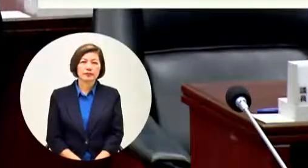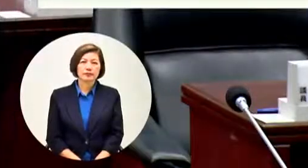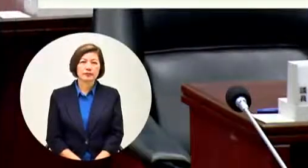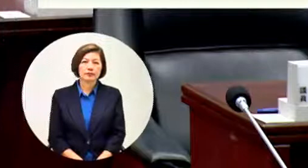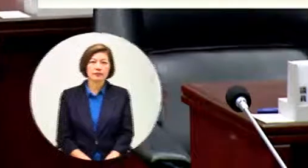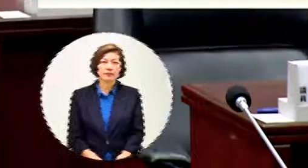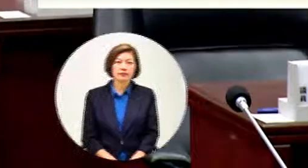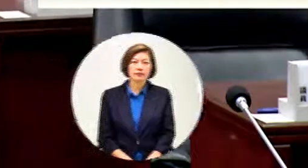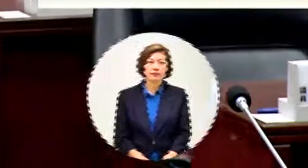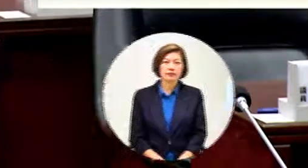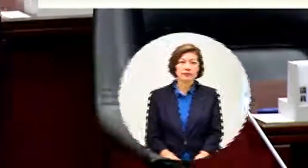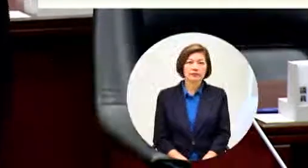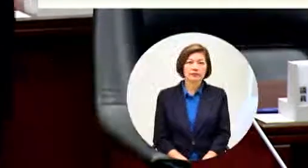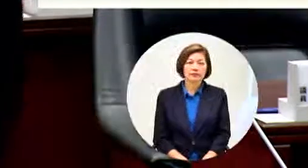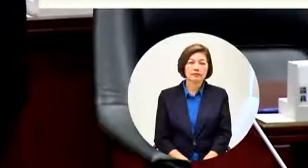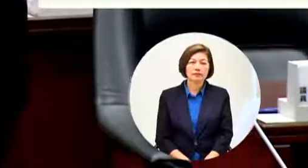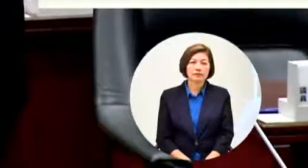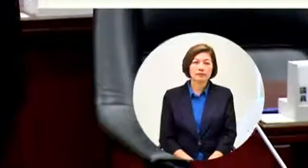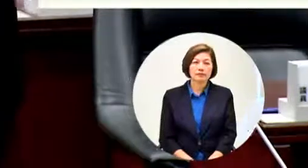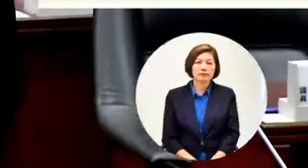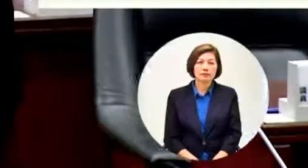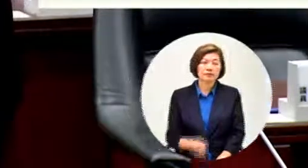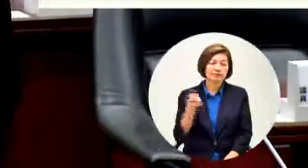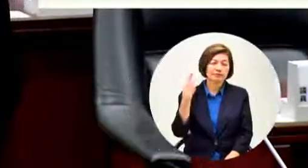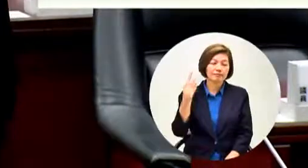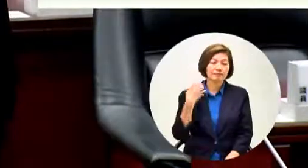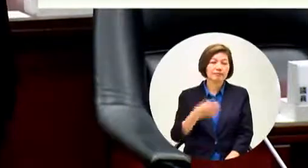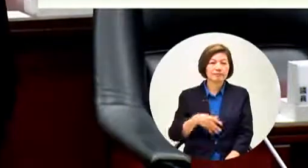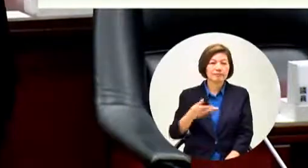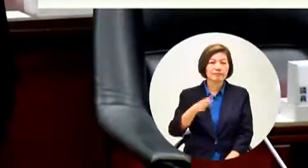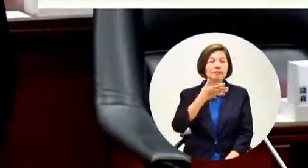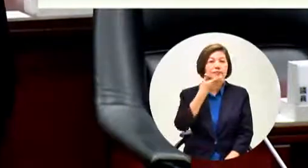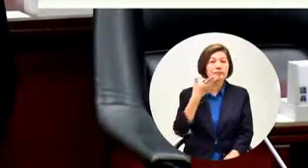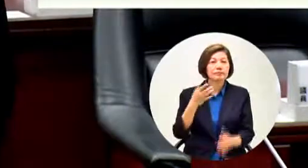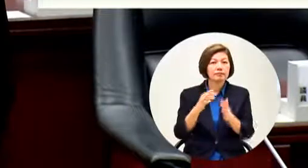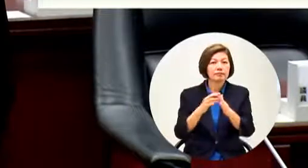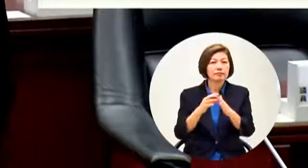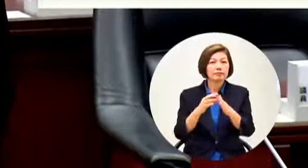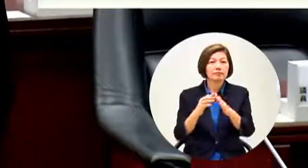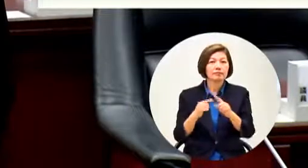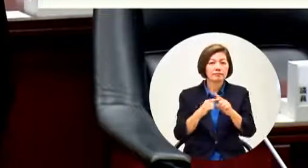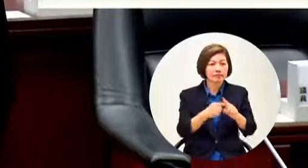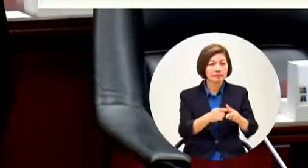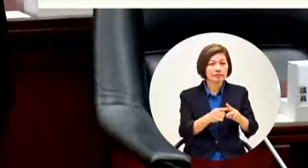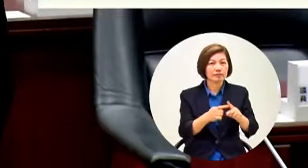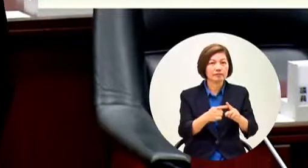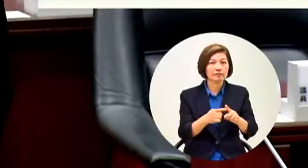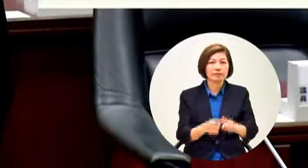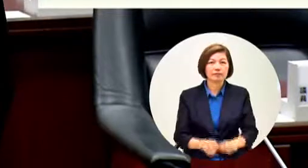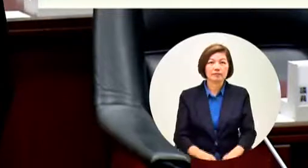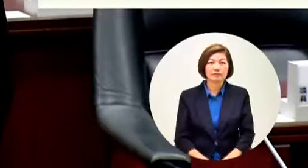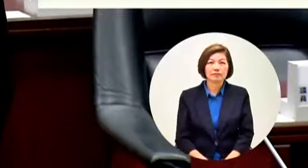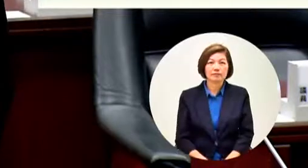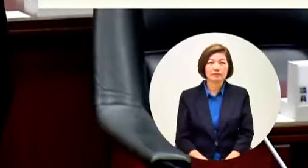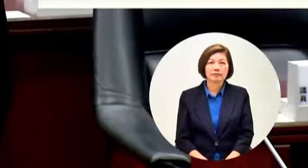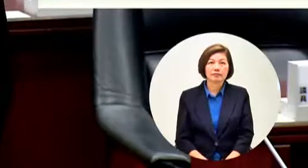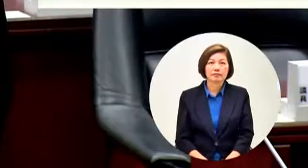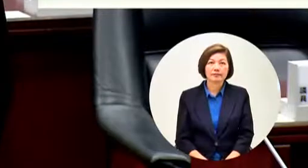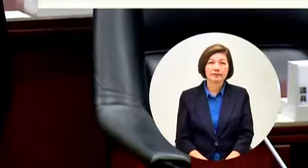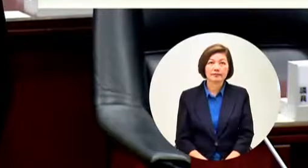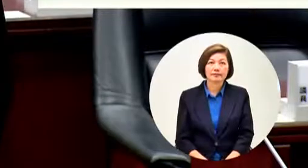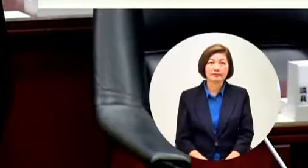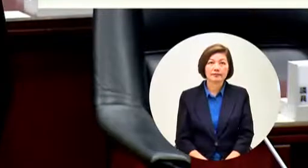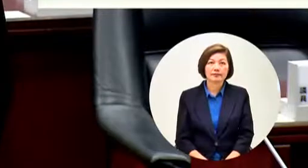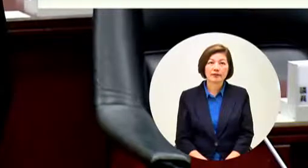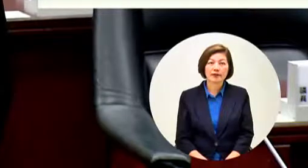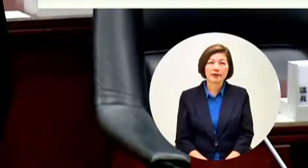哦，这迄天安尼个水利局吼。啊，有来伫咱即个八孔桥，八孔桥就是拄啊